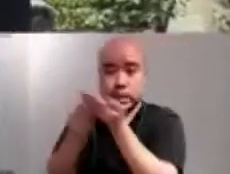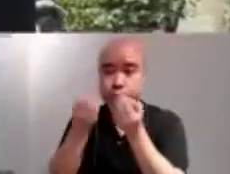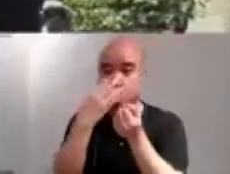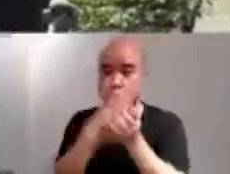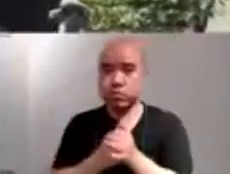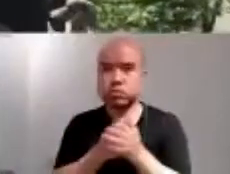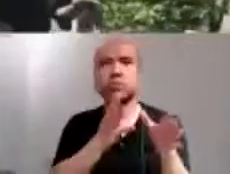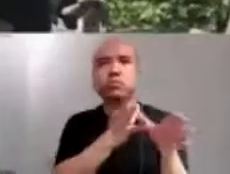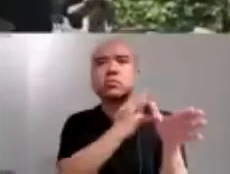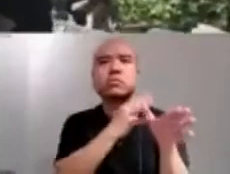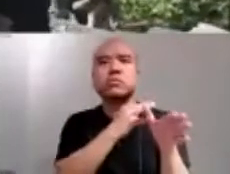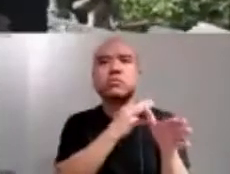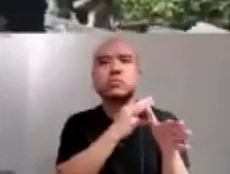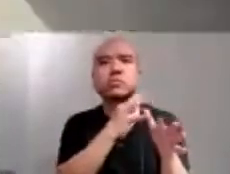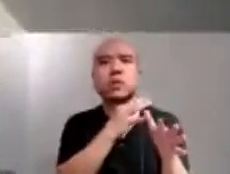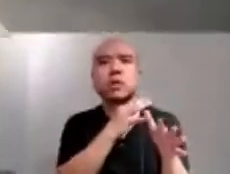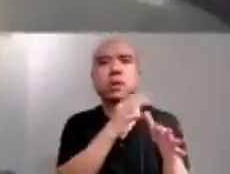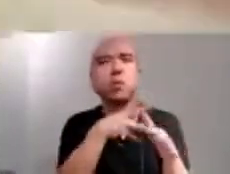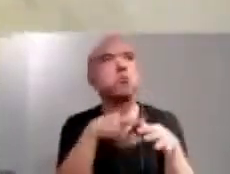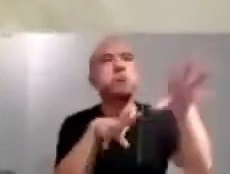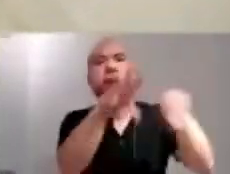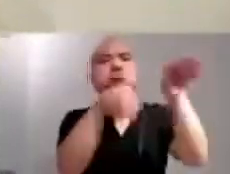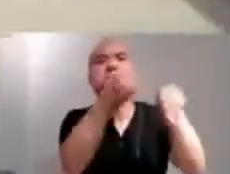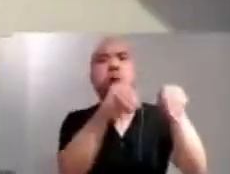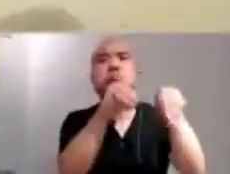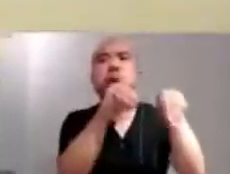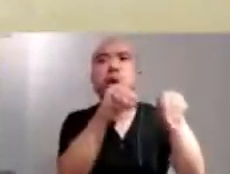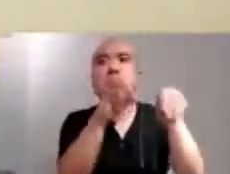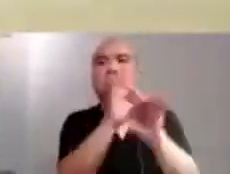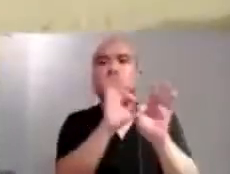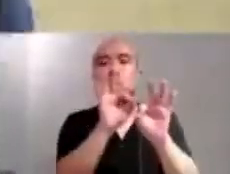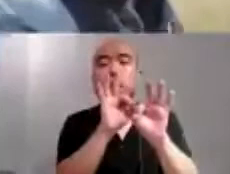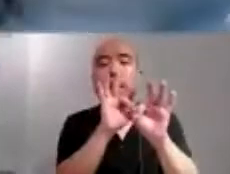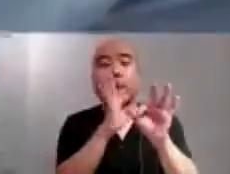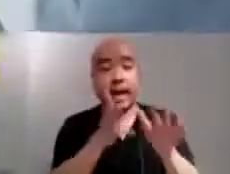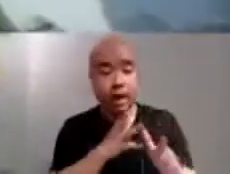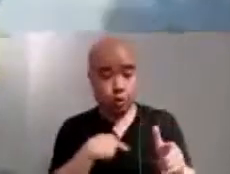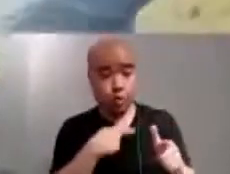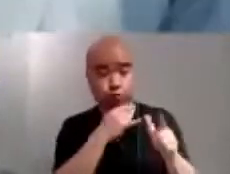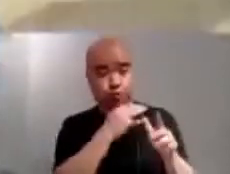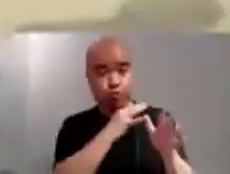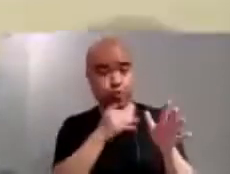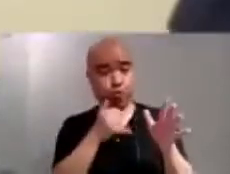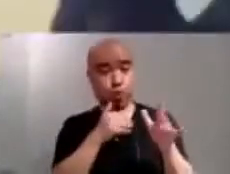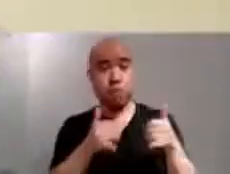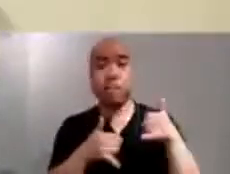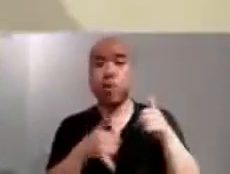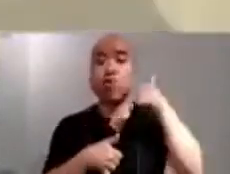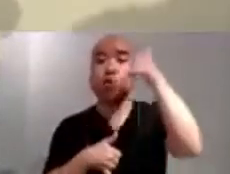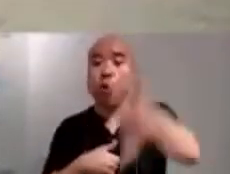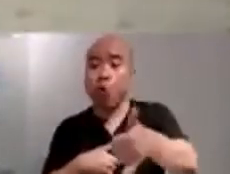係一種單向嘅索取，更加係旅行者同當地人互相交換嘅一份禮